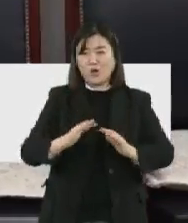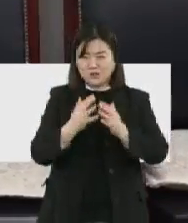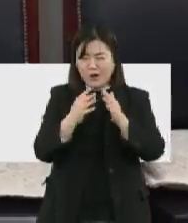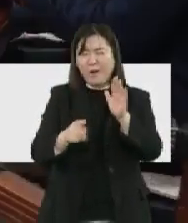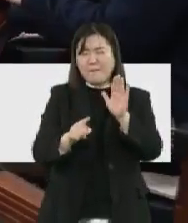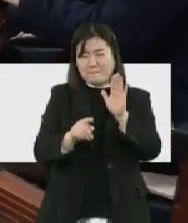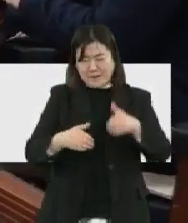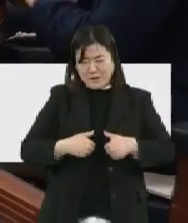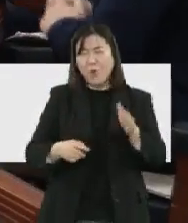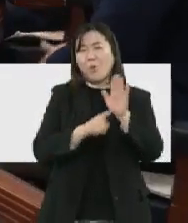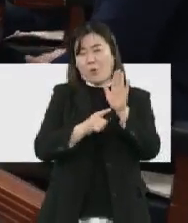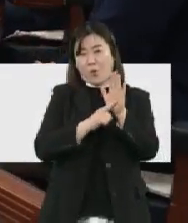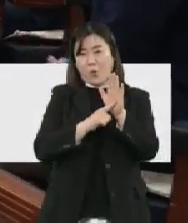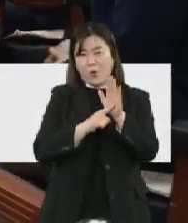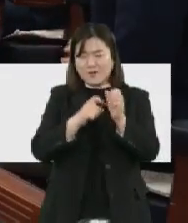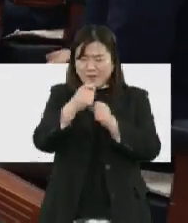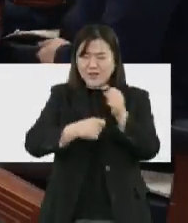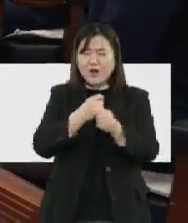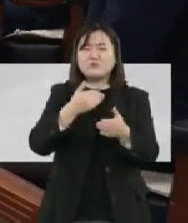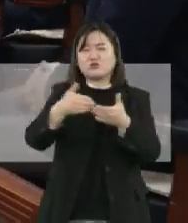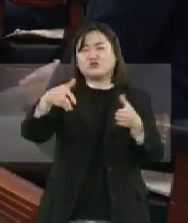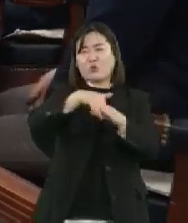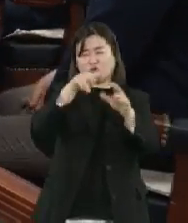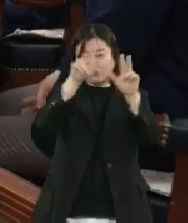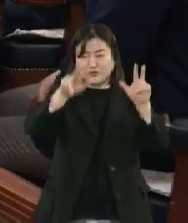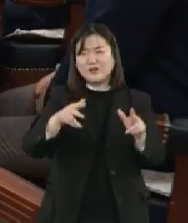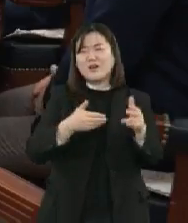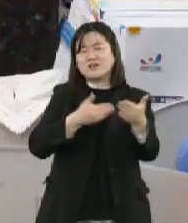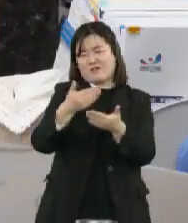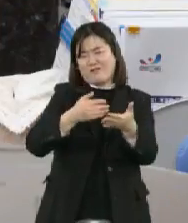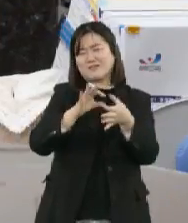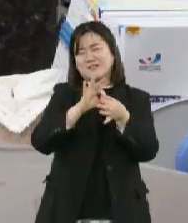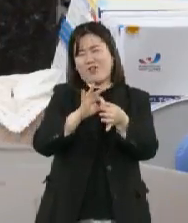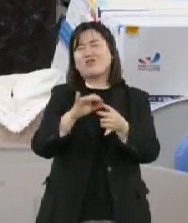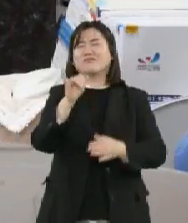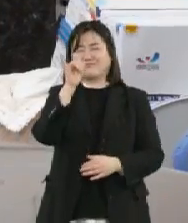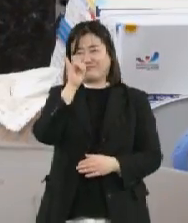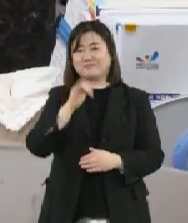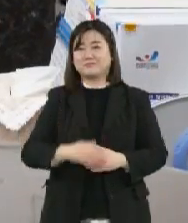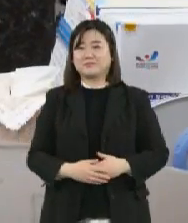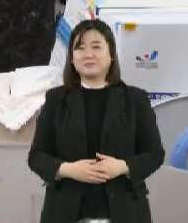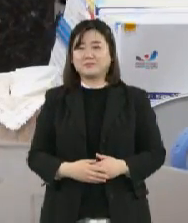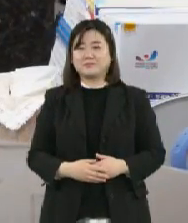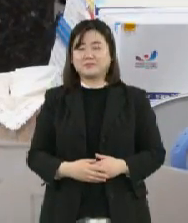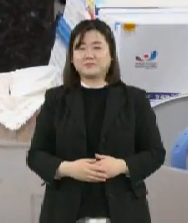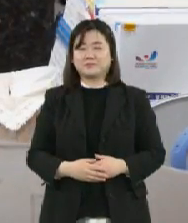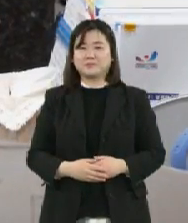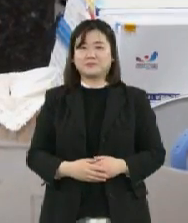건설 필요성을 홍보하고 매년 미술 교류전 을 개최하는 등 인연을 이어오고 있습니다